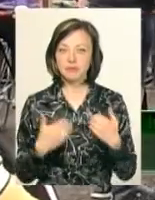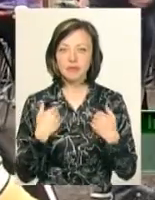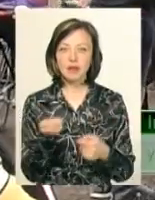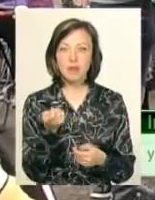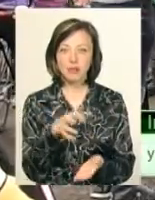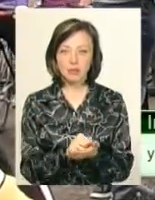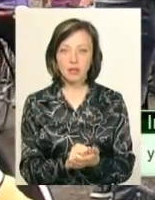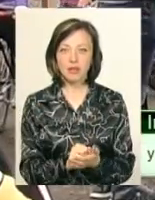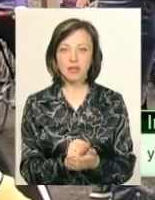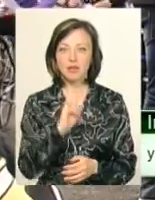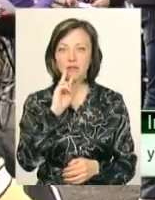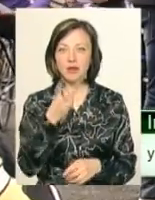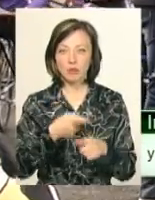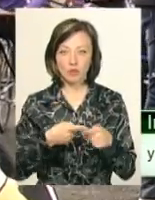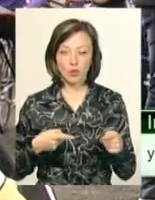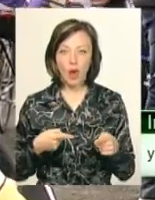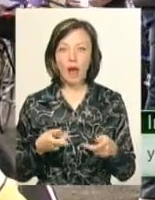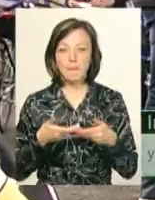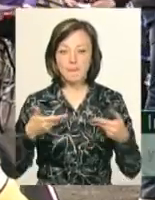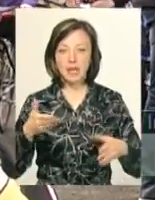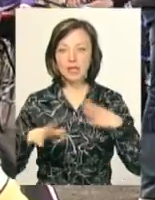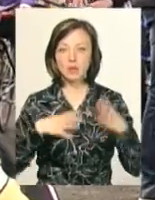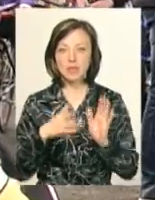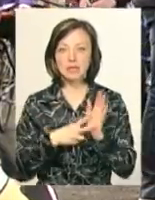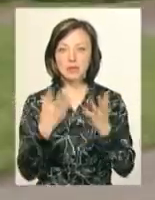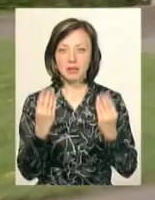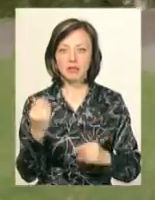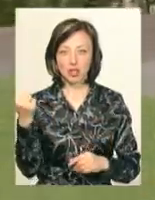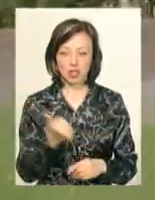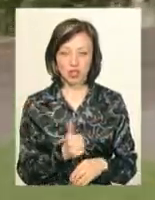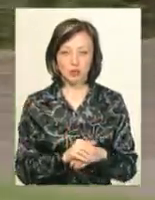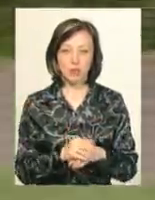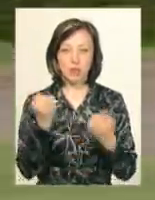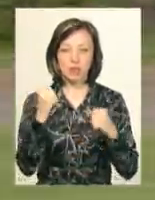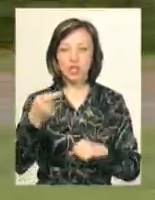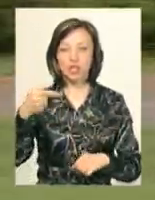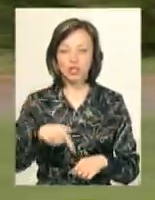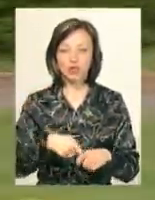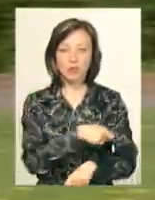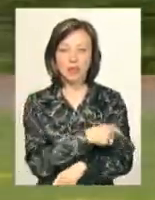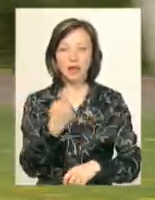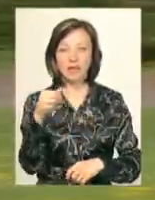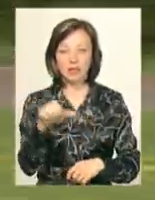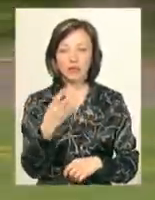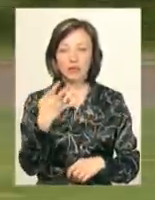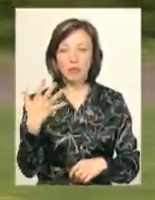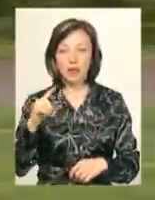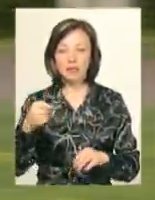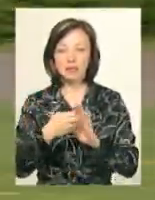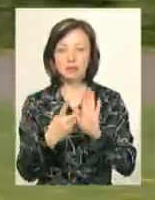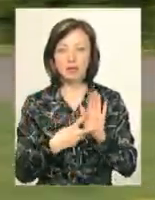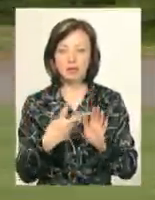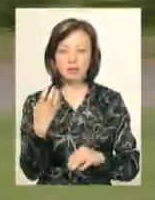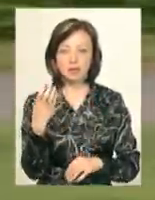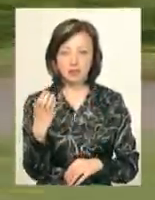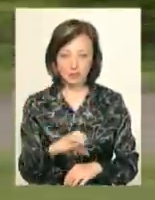займаюся. 2,5 роки. Ми тренуємось 7 днів на тиждень. Вадим Стецюк подолав 1000 метрів за хвилину